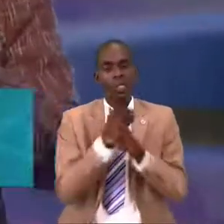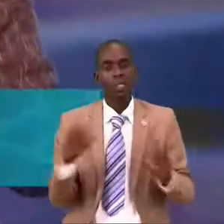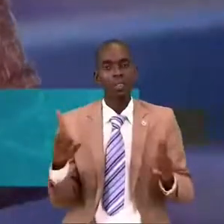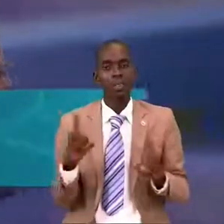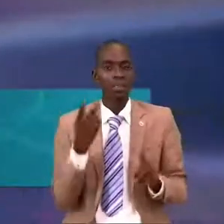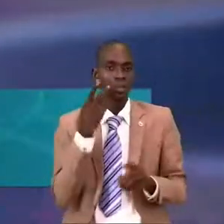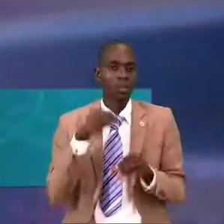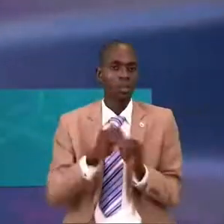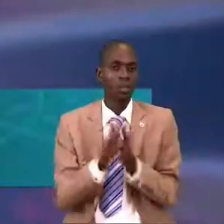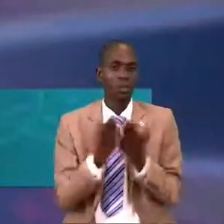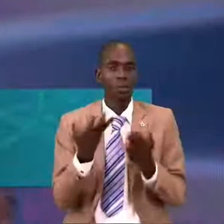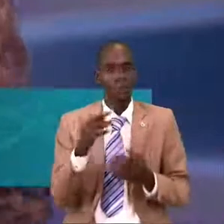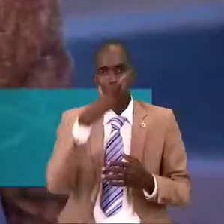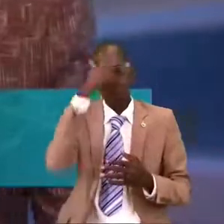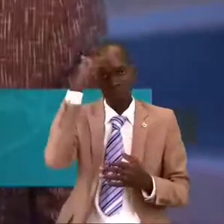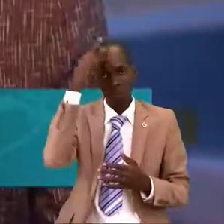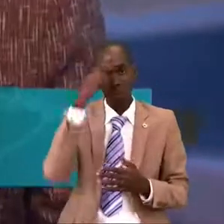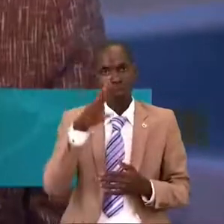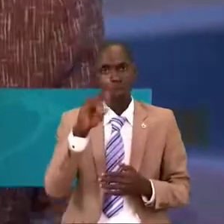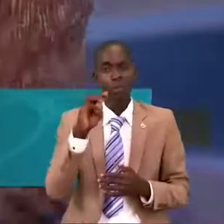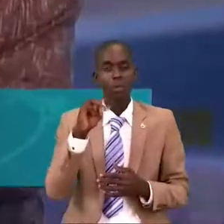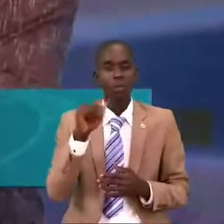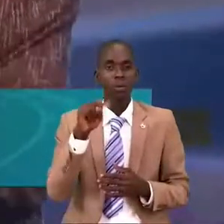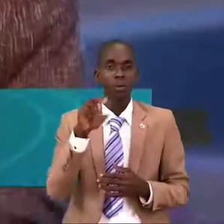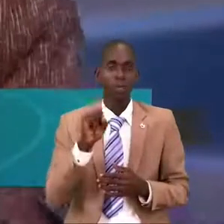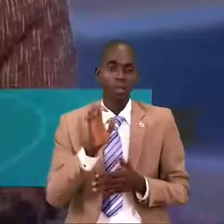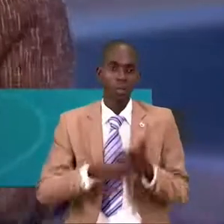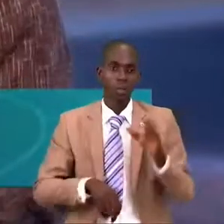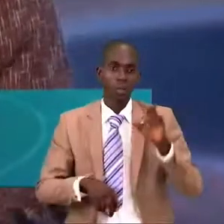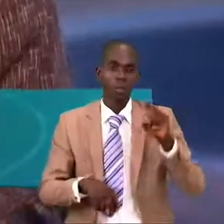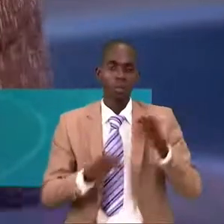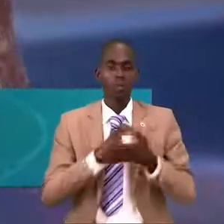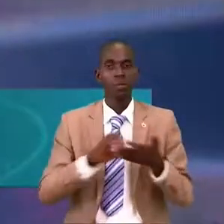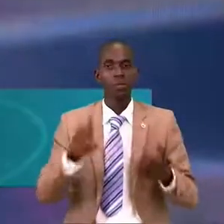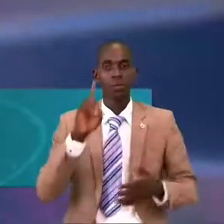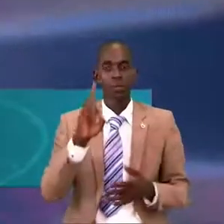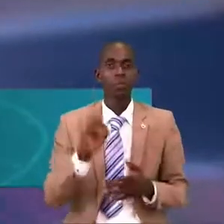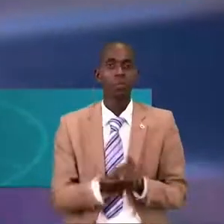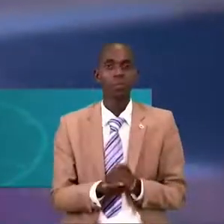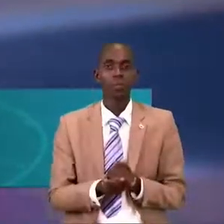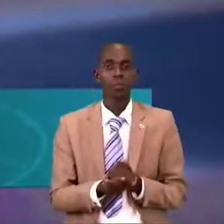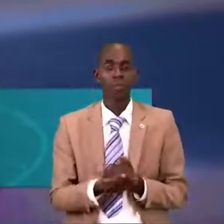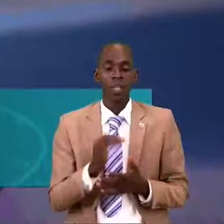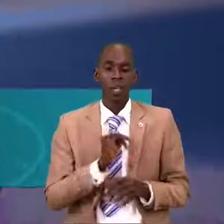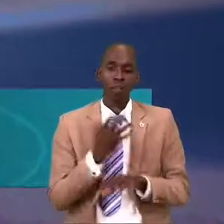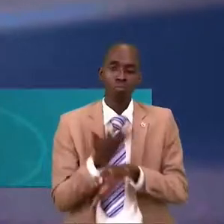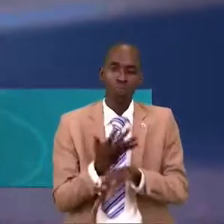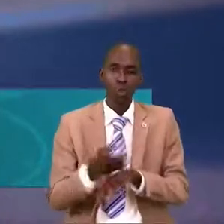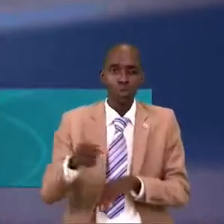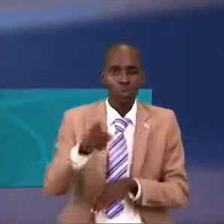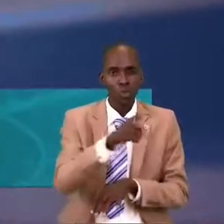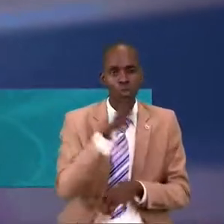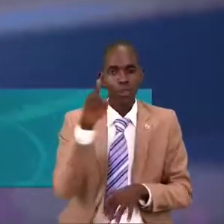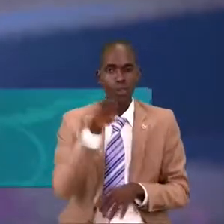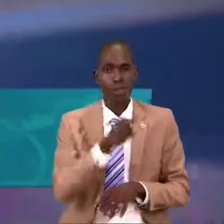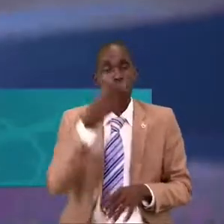Romains 12, verset 1. Je vous exhorte donc, à cause de la miséricorde que vous avez eue, je vous exhorte donc,